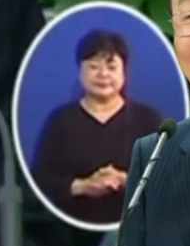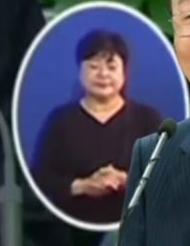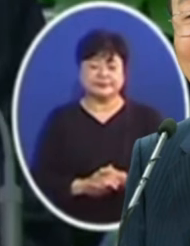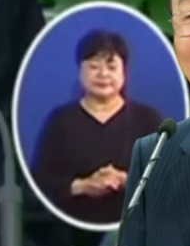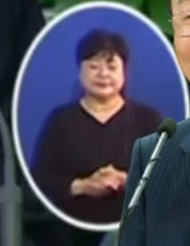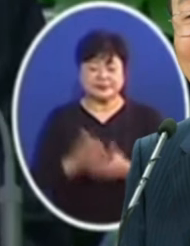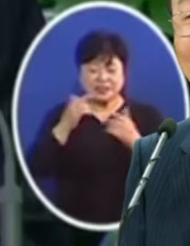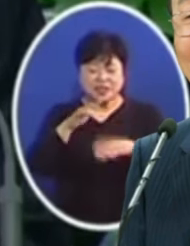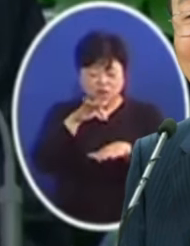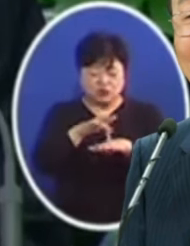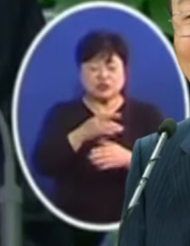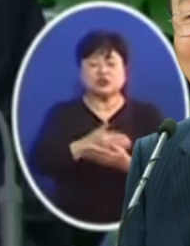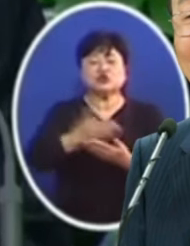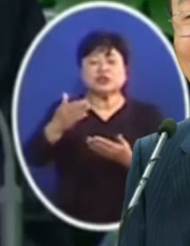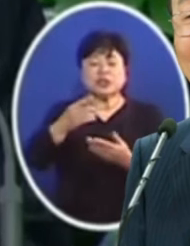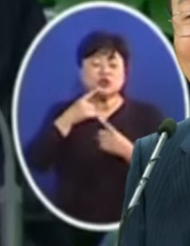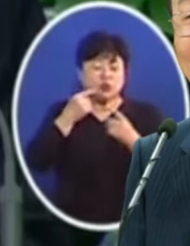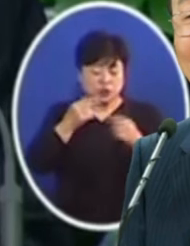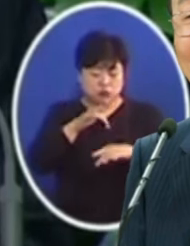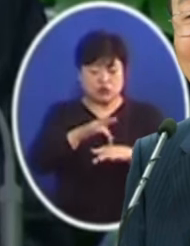저는 항상 귀신을 쫓아냅니다.